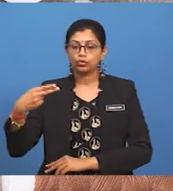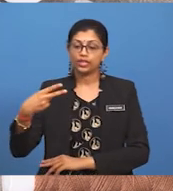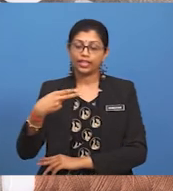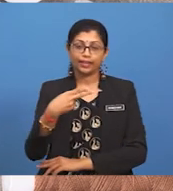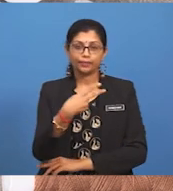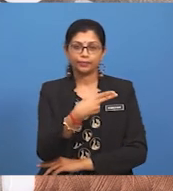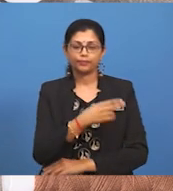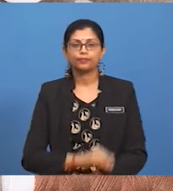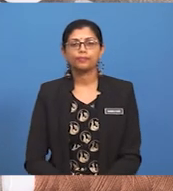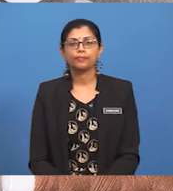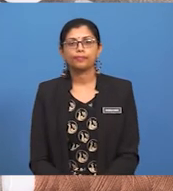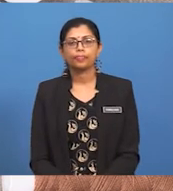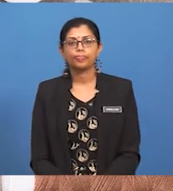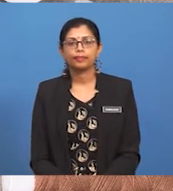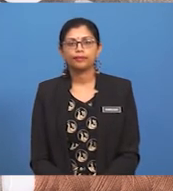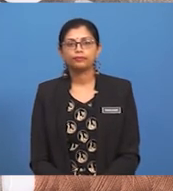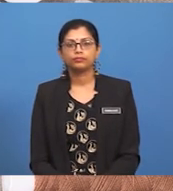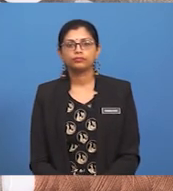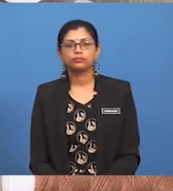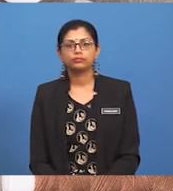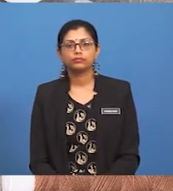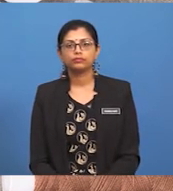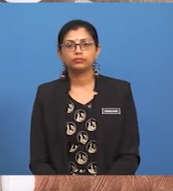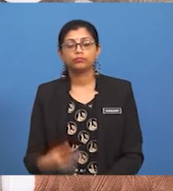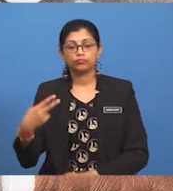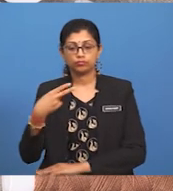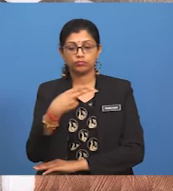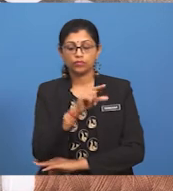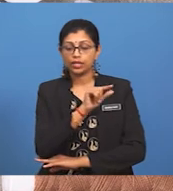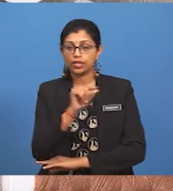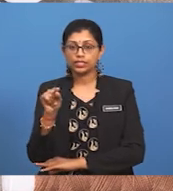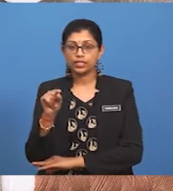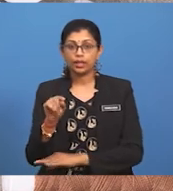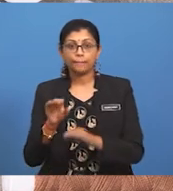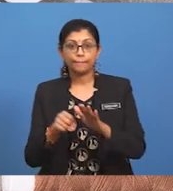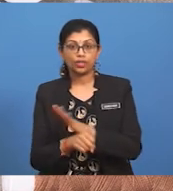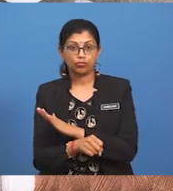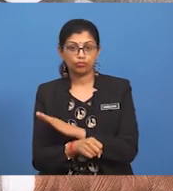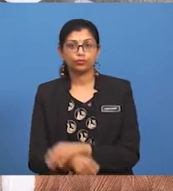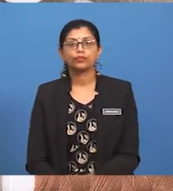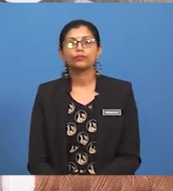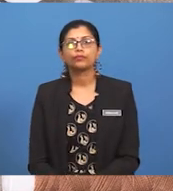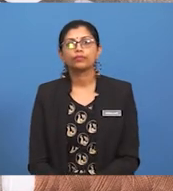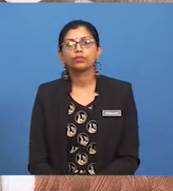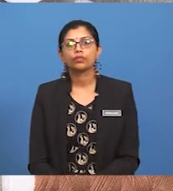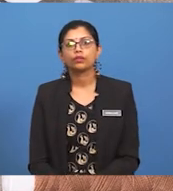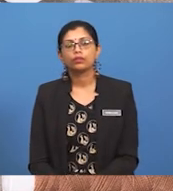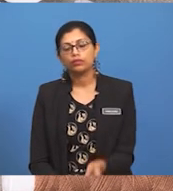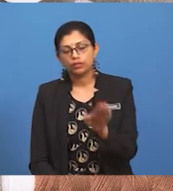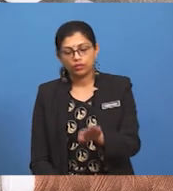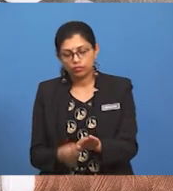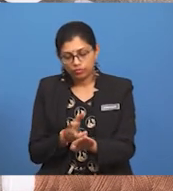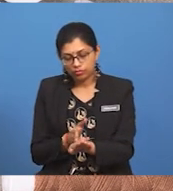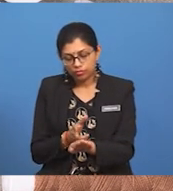merupakan garisan padat dan selari dengan garisan pemadan. Fabrik hendaklah